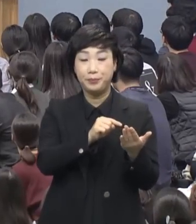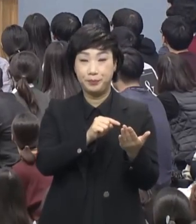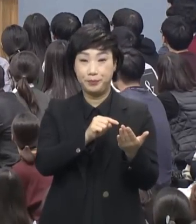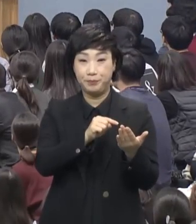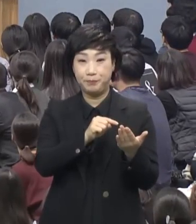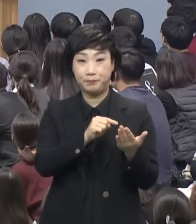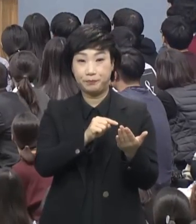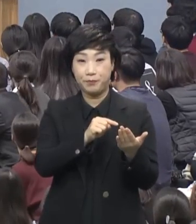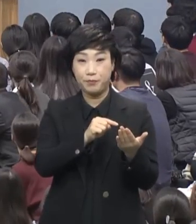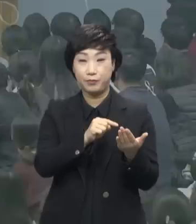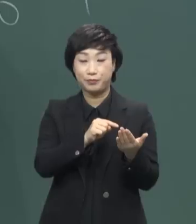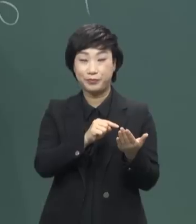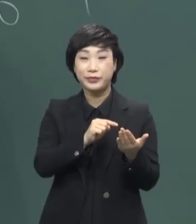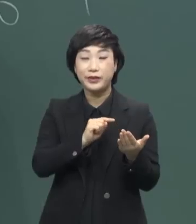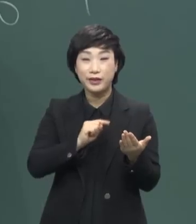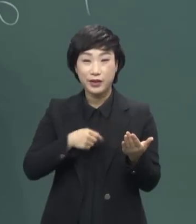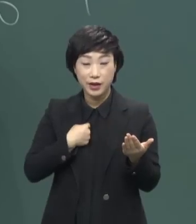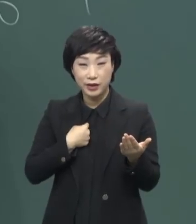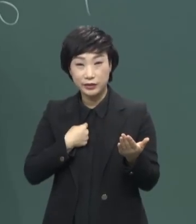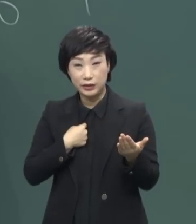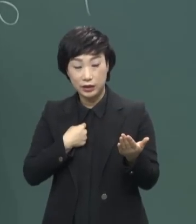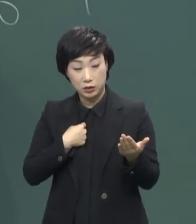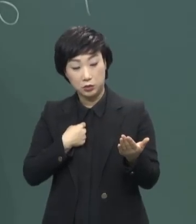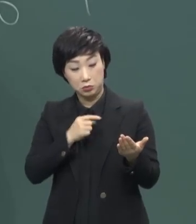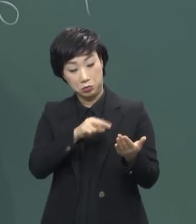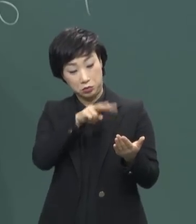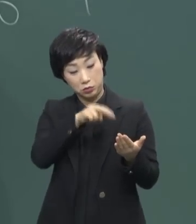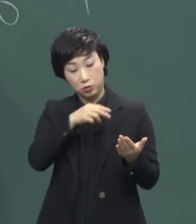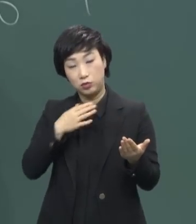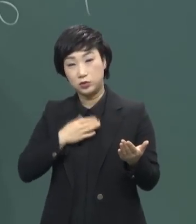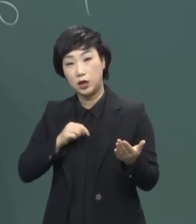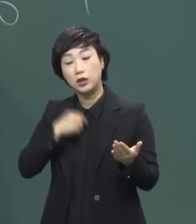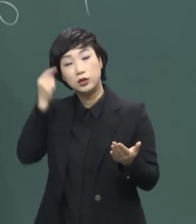성경을 자기 마음대로 해석하는